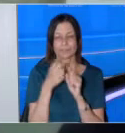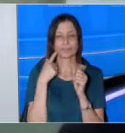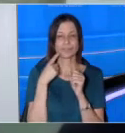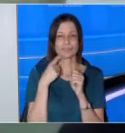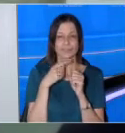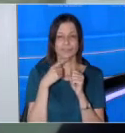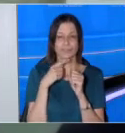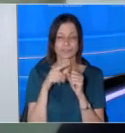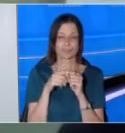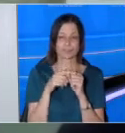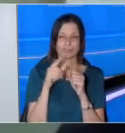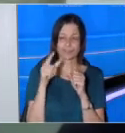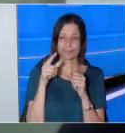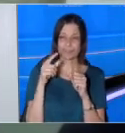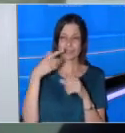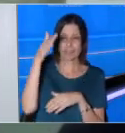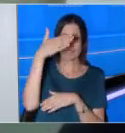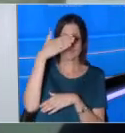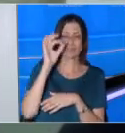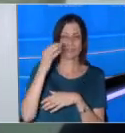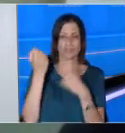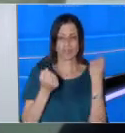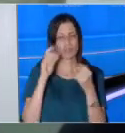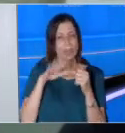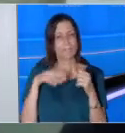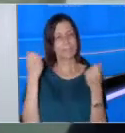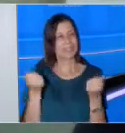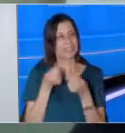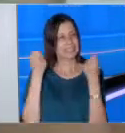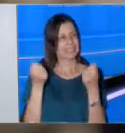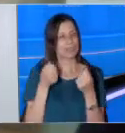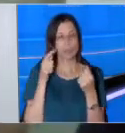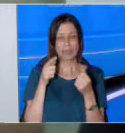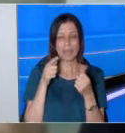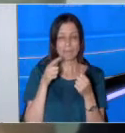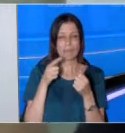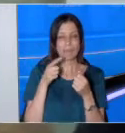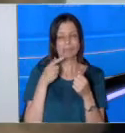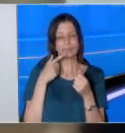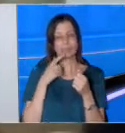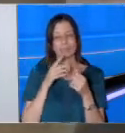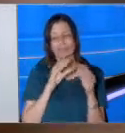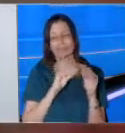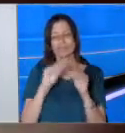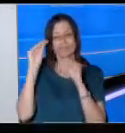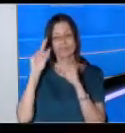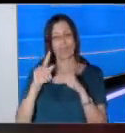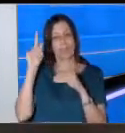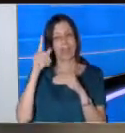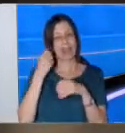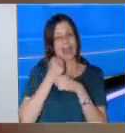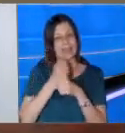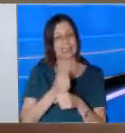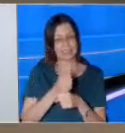המפגנים מהסוג הזה של המכוניות, וגם פרסומים, הם מחלחלים כלפי מעלה, אלה הנציגים המקומיים, אלה